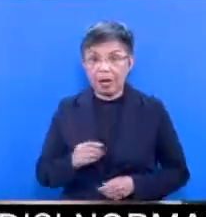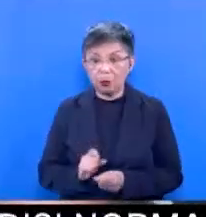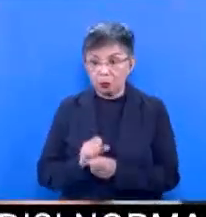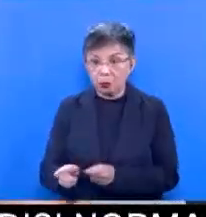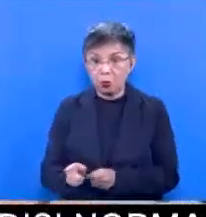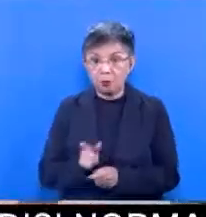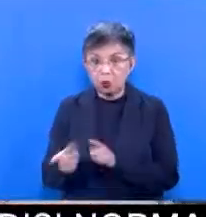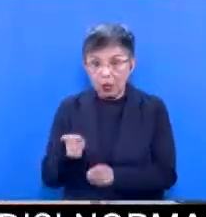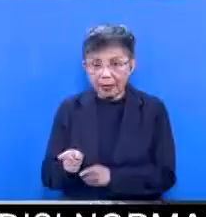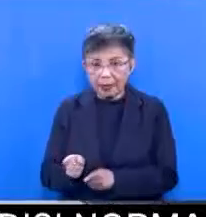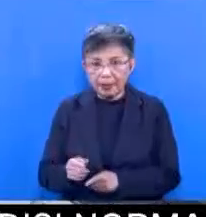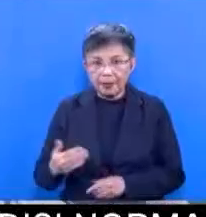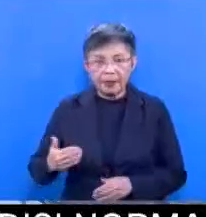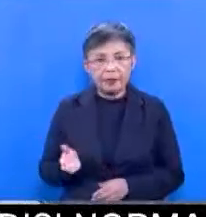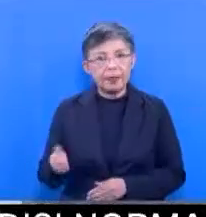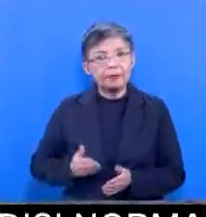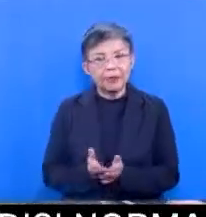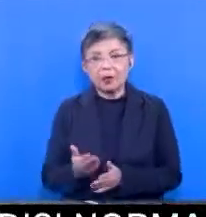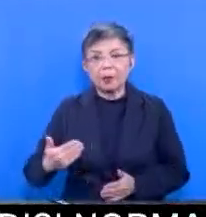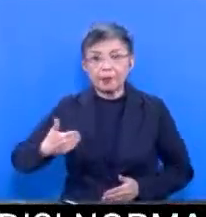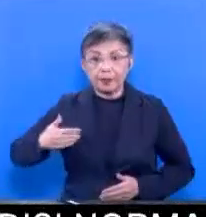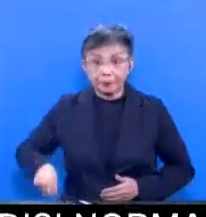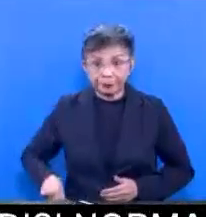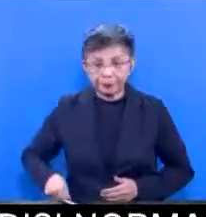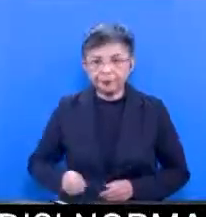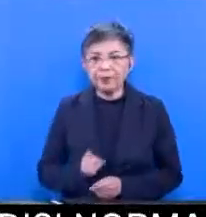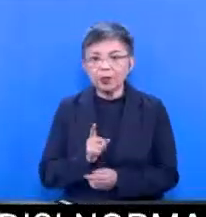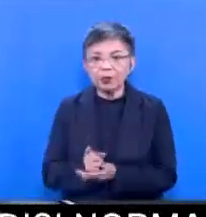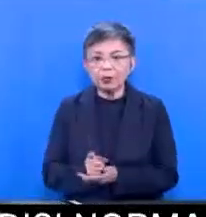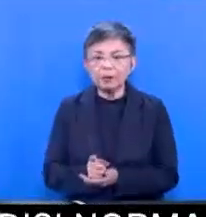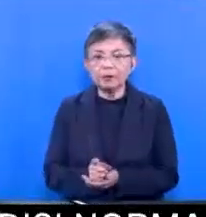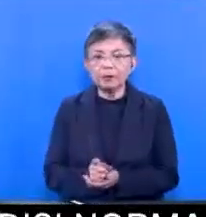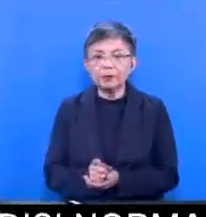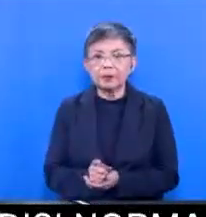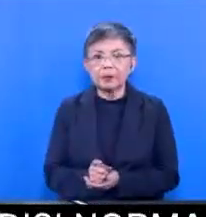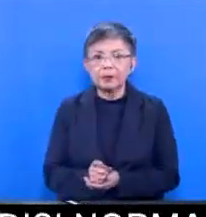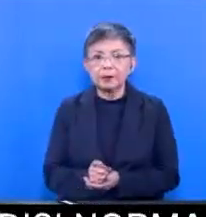dari kuasanya Pak Iwan Aziz ya Pak ya, tergugatnya